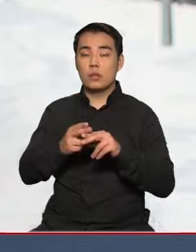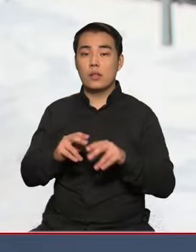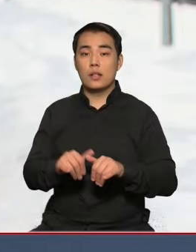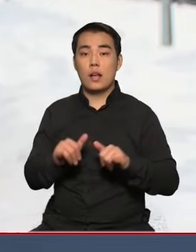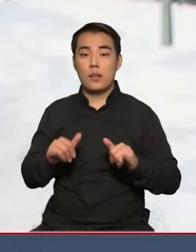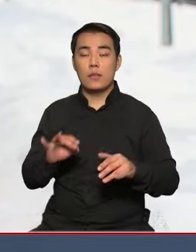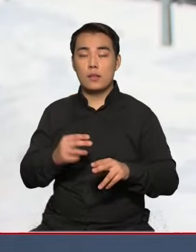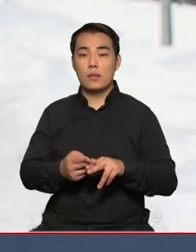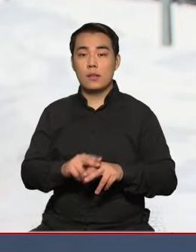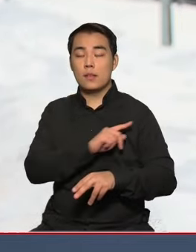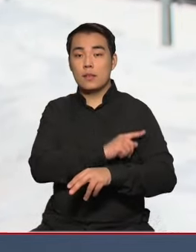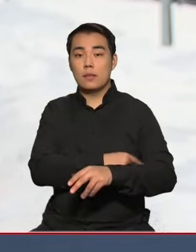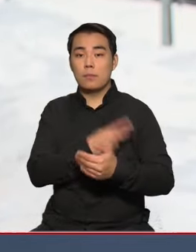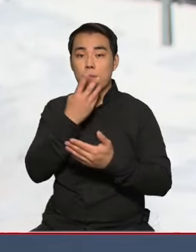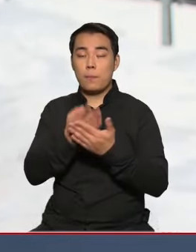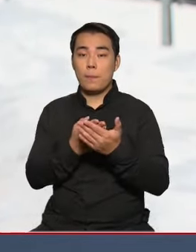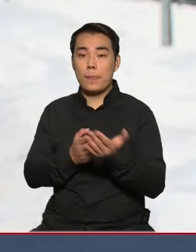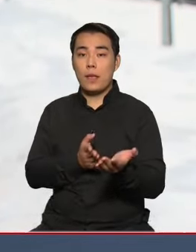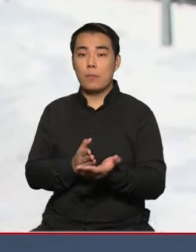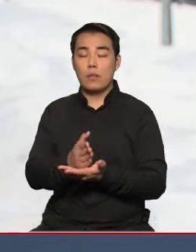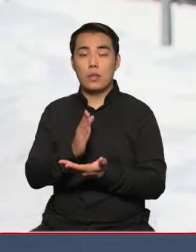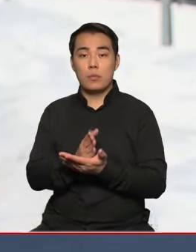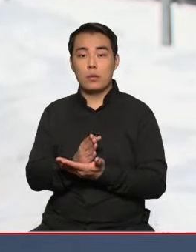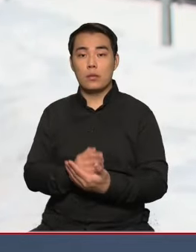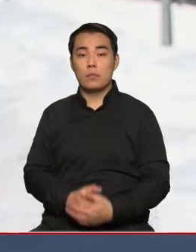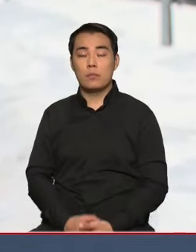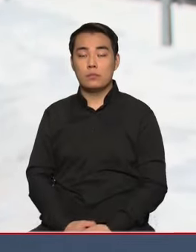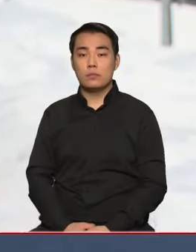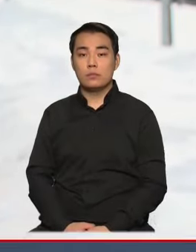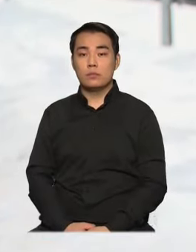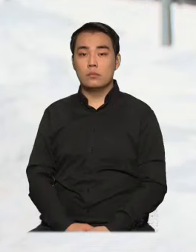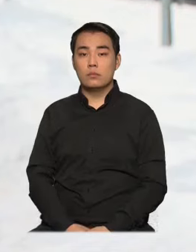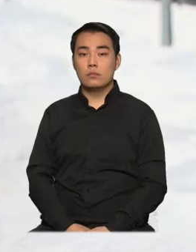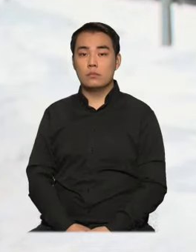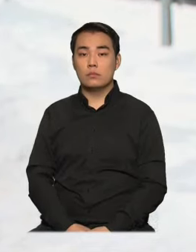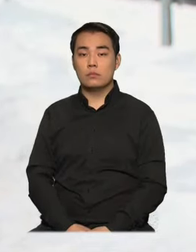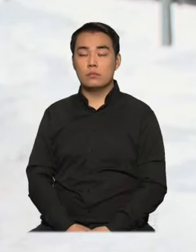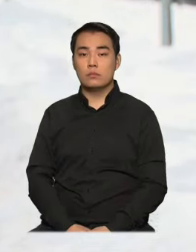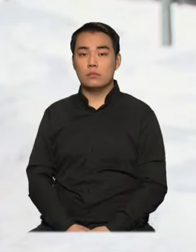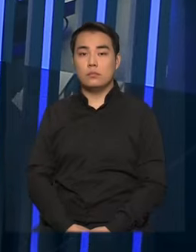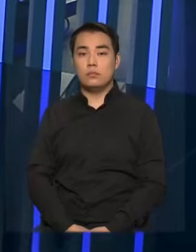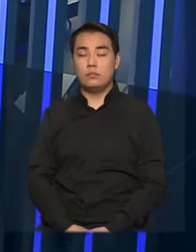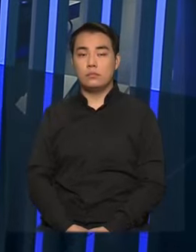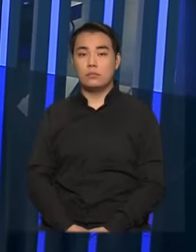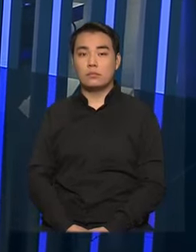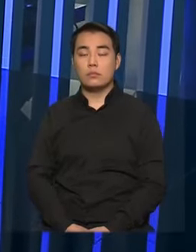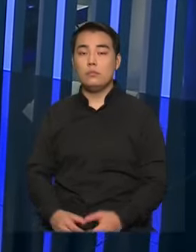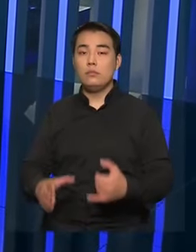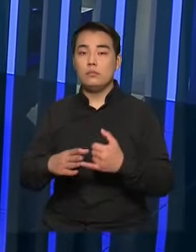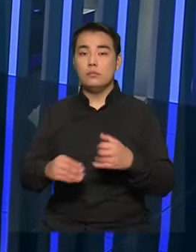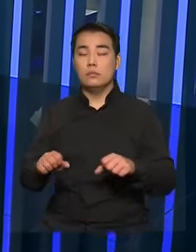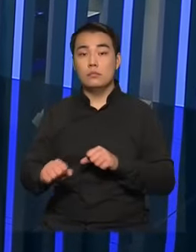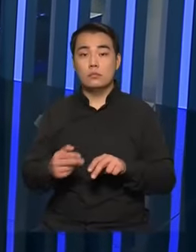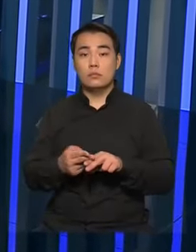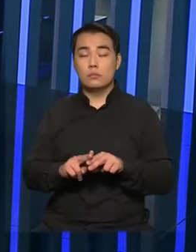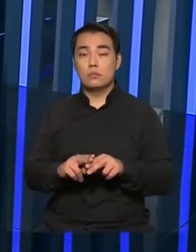күшейтуге және инфрақұрылымдарға бағытталады. Асылбек Тойбек, Жұлдызбек Ермұханов, Жібек Жолы. Жер сілкінісі